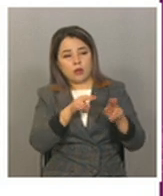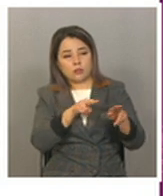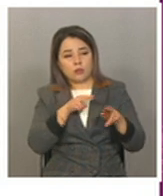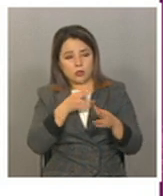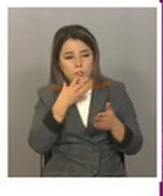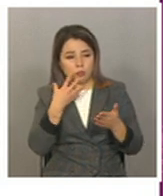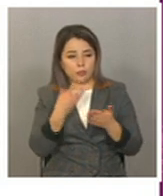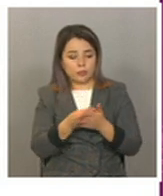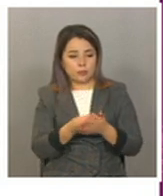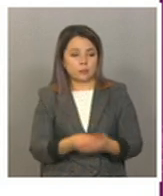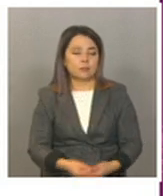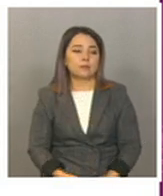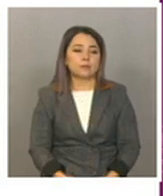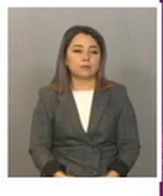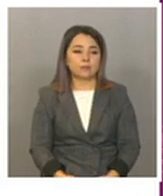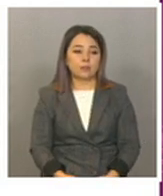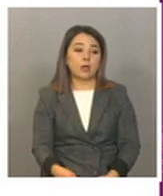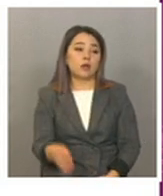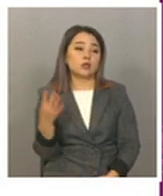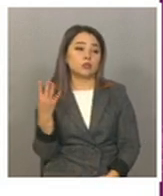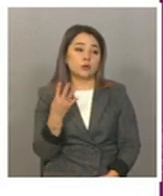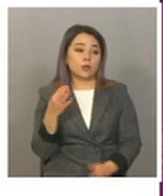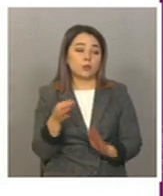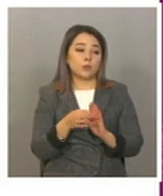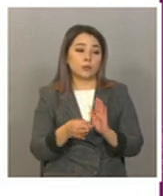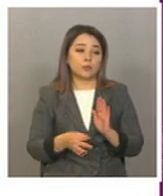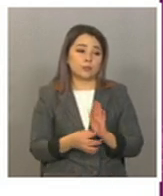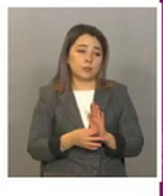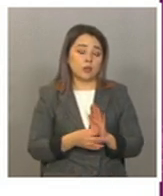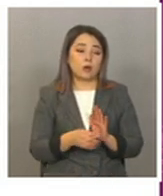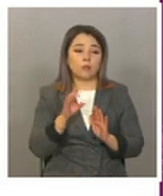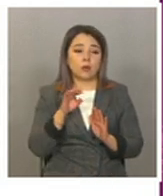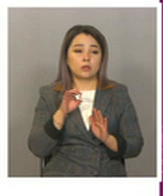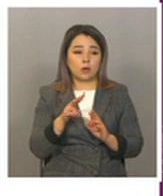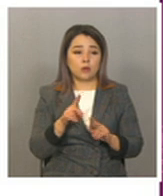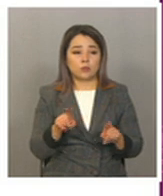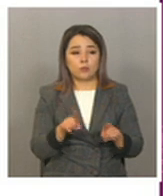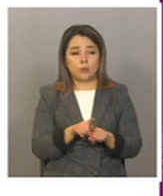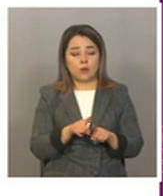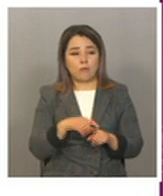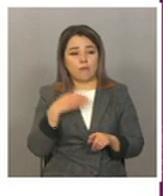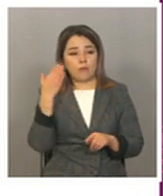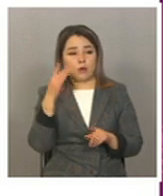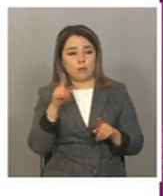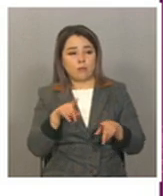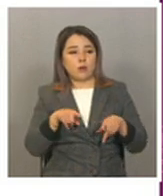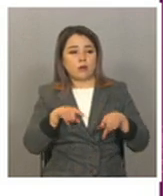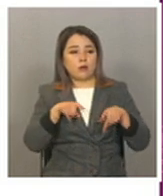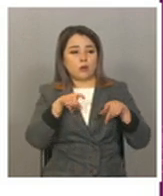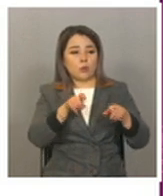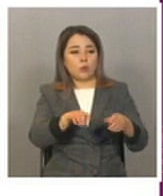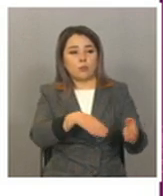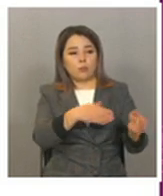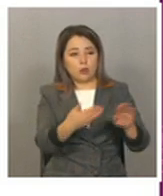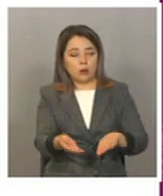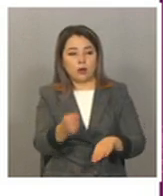Четвертый пункт. Бастон будто во сне побежал к упавшей Акбаре.